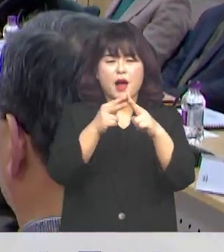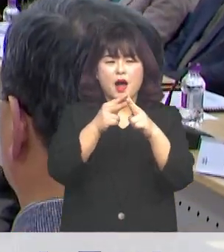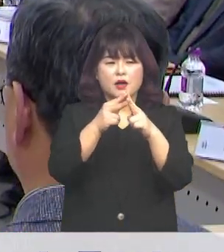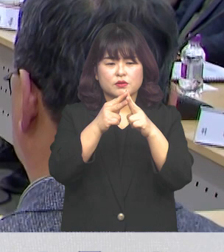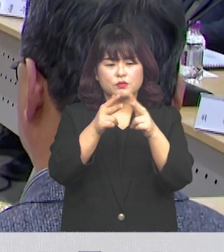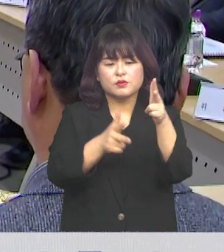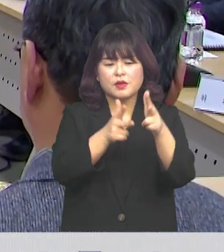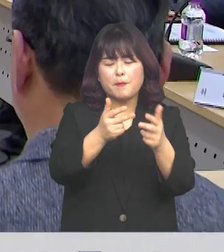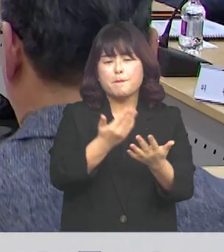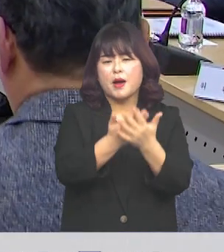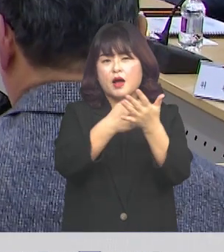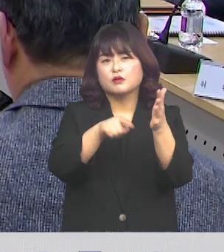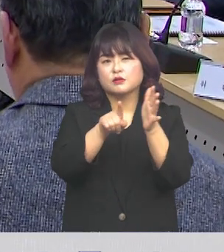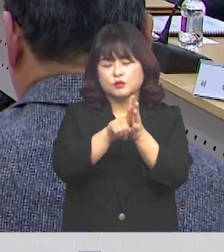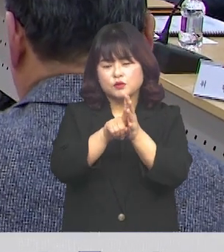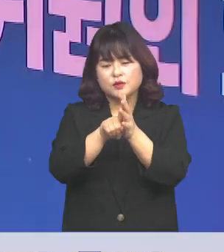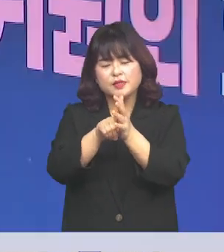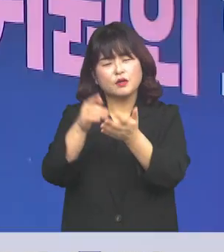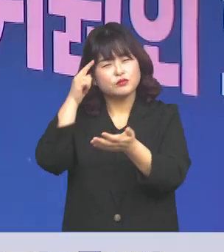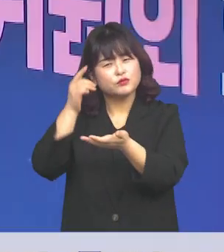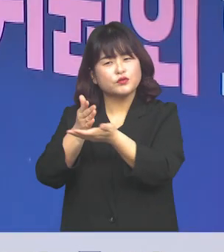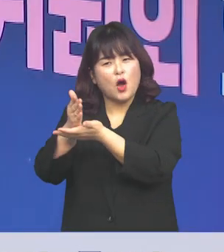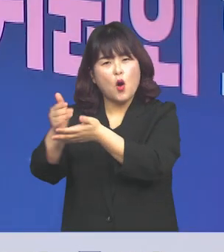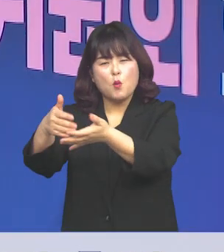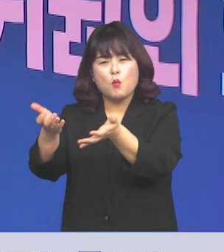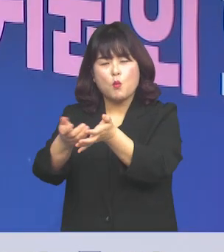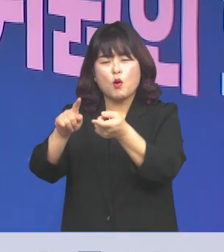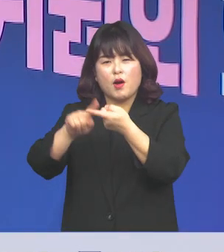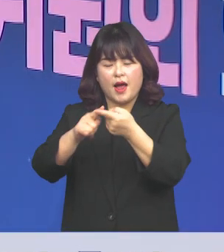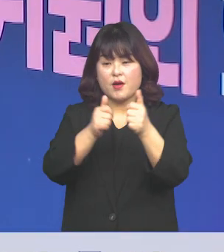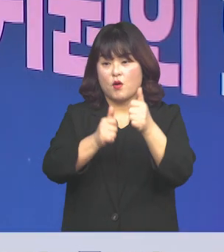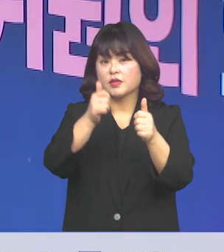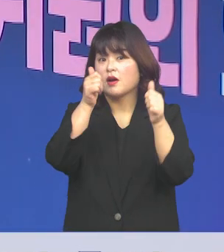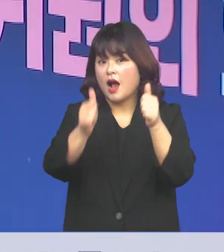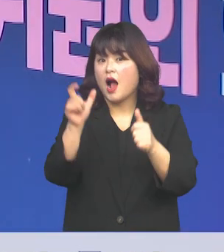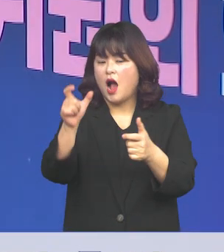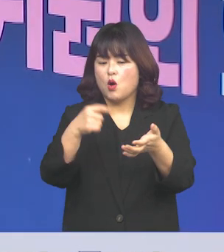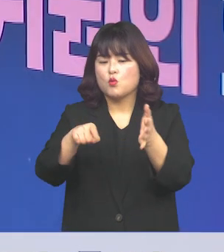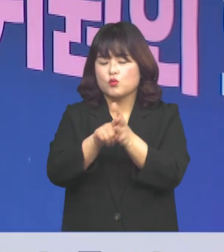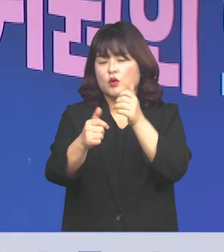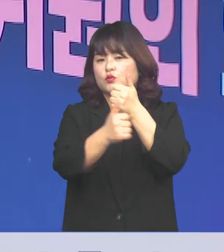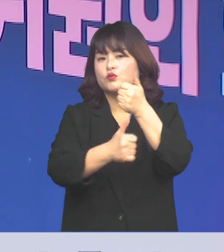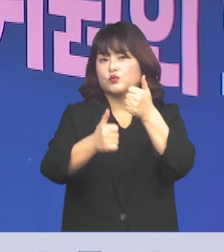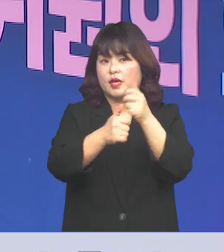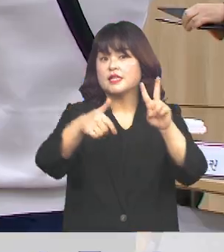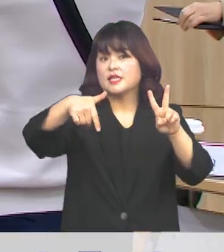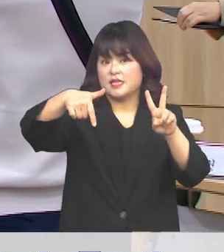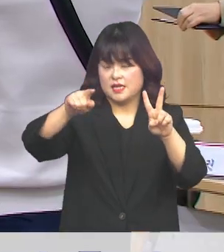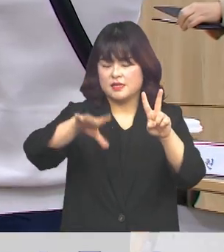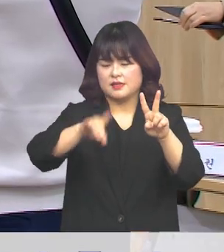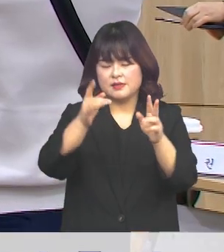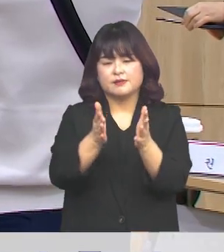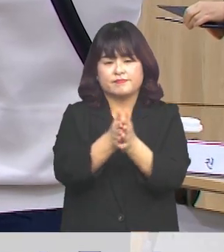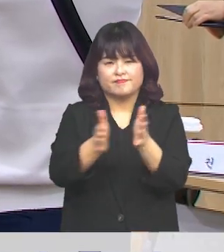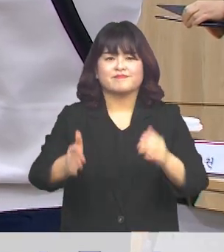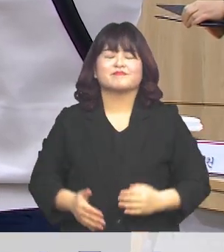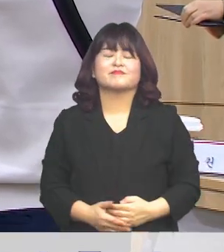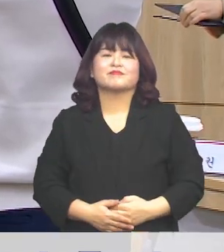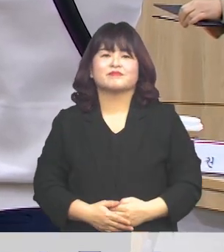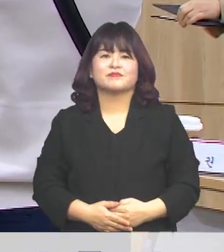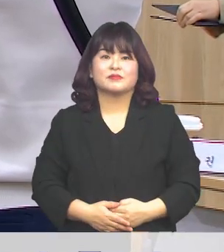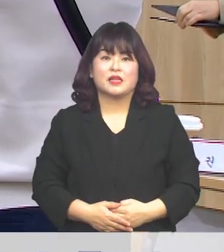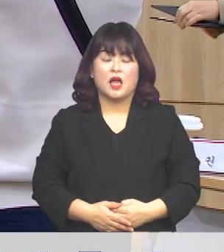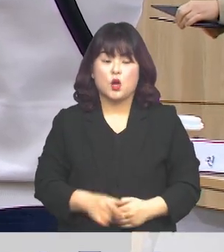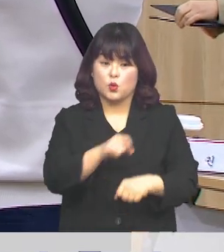용인특례시의 반도체 산업 육성을 위한 싱크탱크 용인시 반도체 산업 경쟁력 강화위원회 2기가 지난 20일